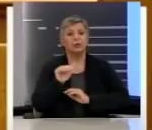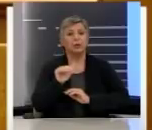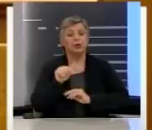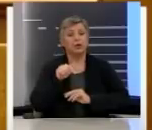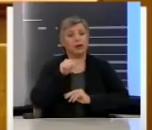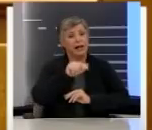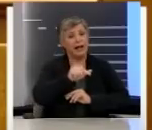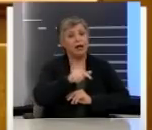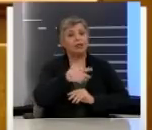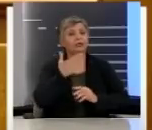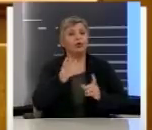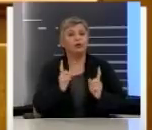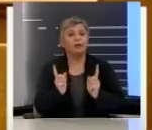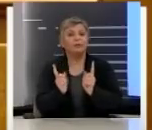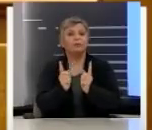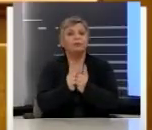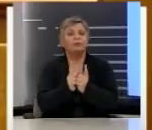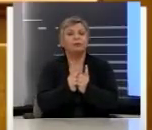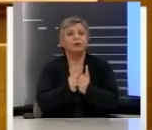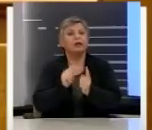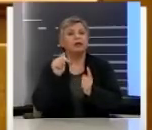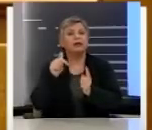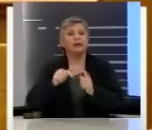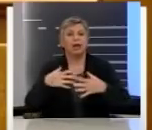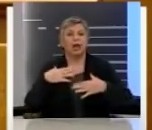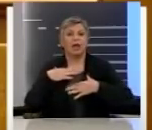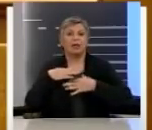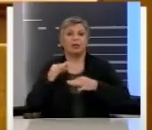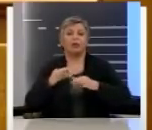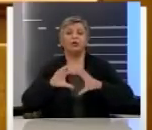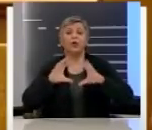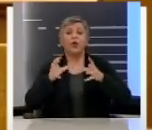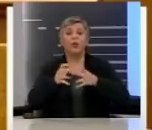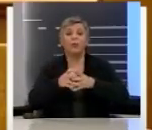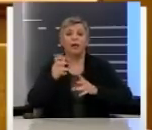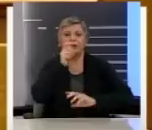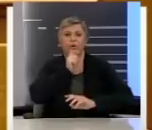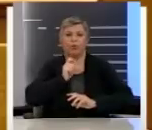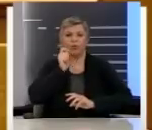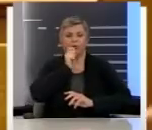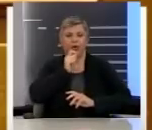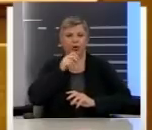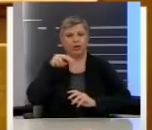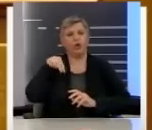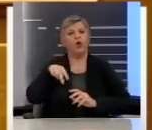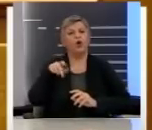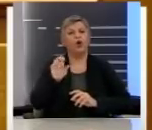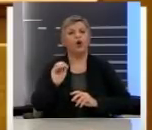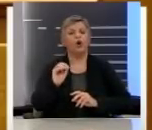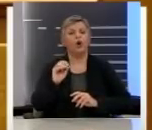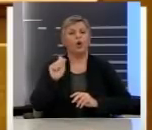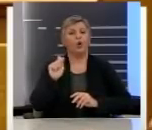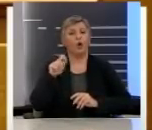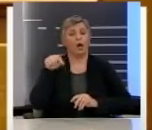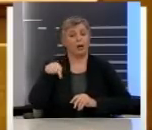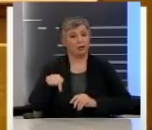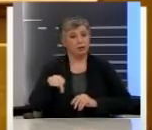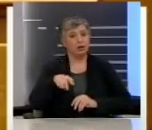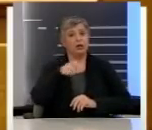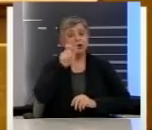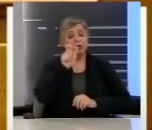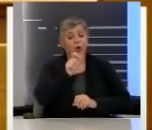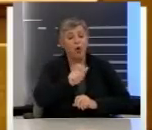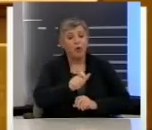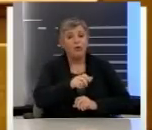με εκπροσώπους της ΛΟΑΤΚΙ κοινότητας και δεσμεύθηκε σε αυτούς, έτσι έλεγαν τα δελτία τύπου που εξέδωσε